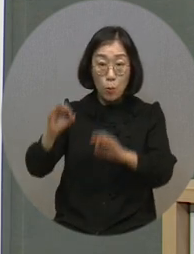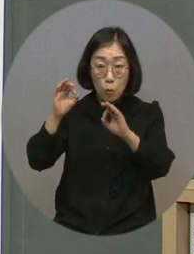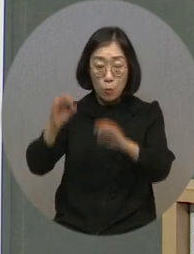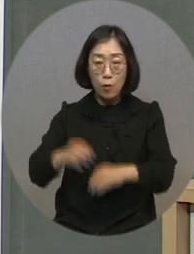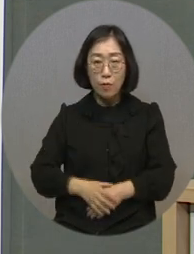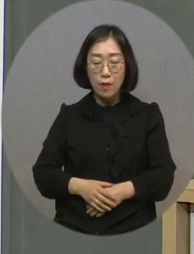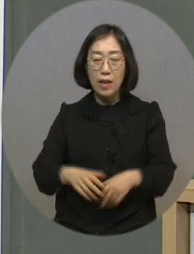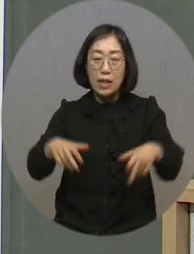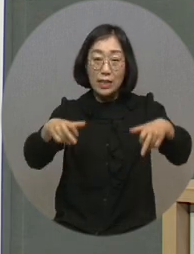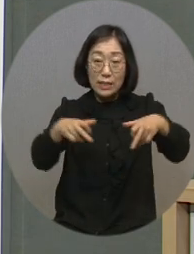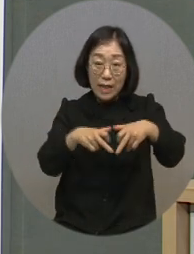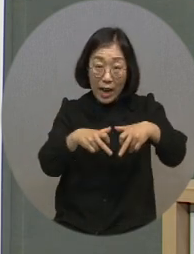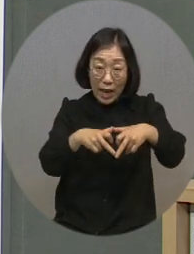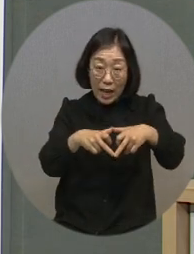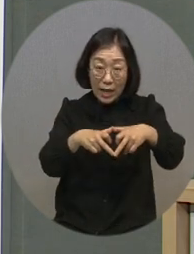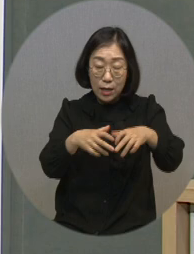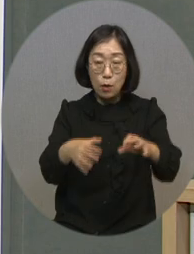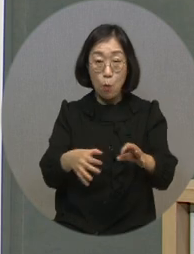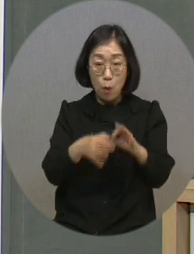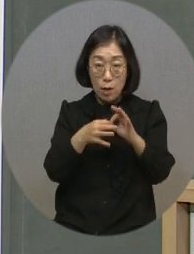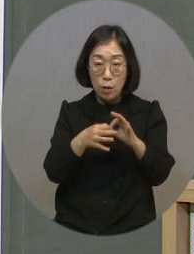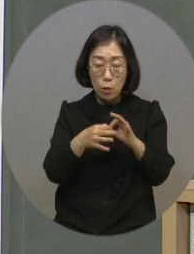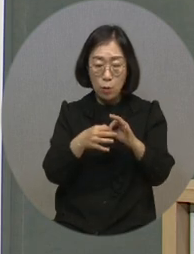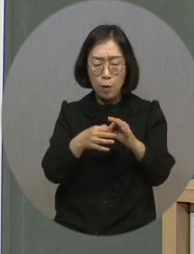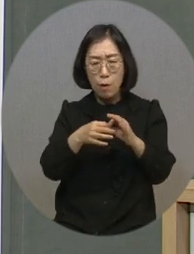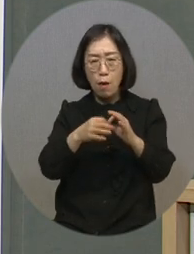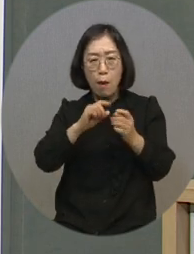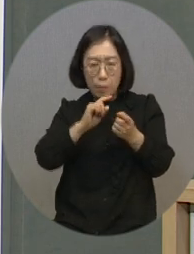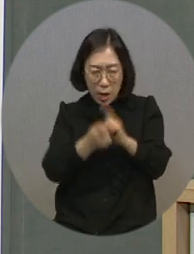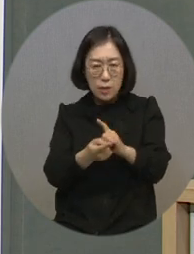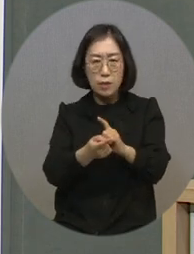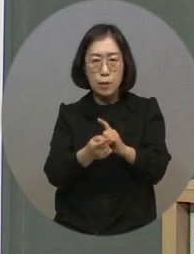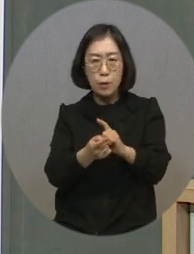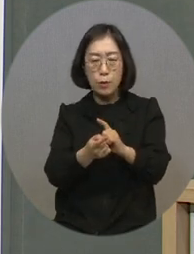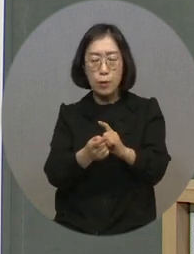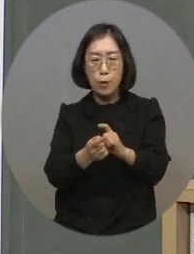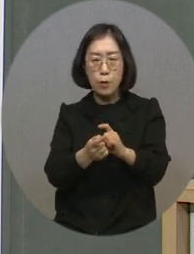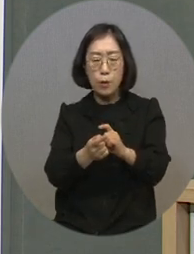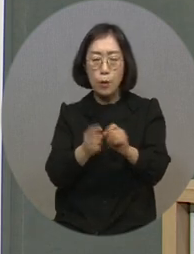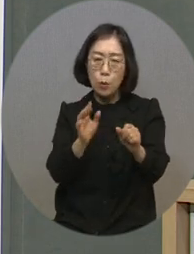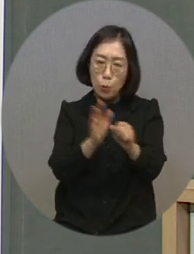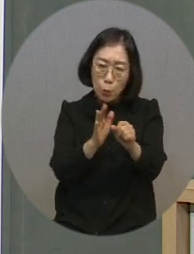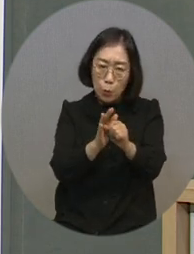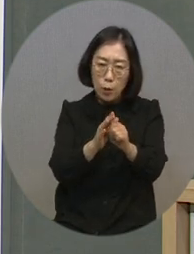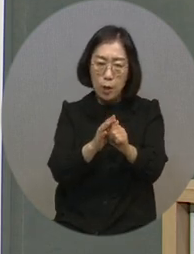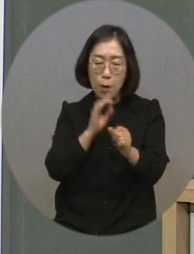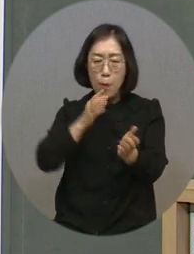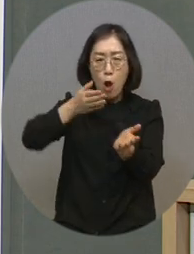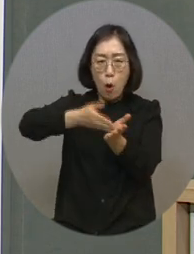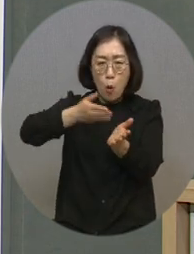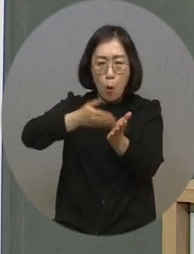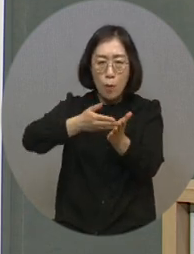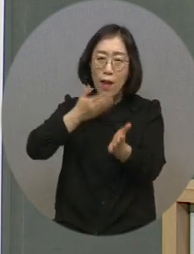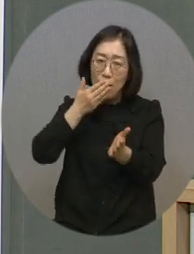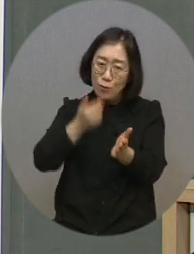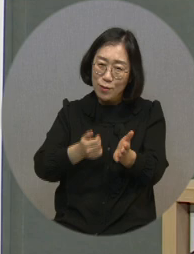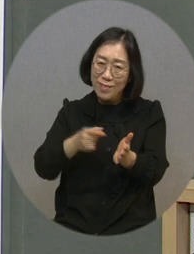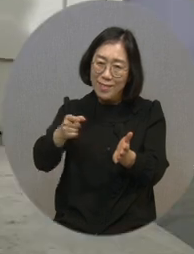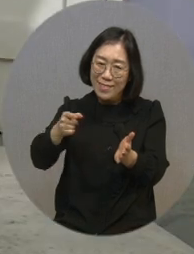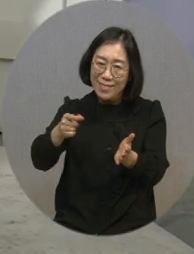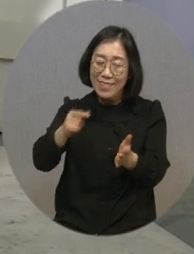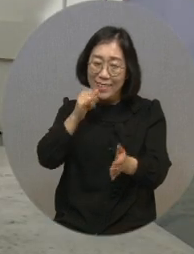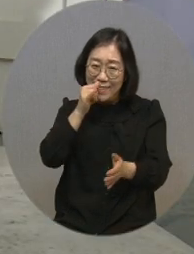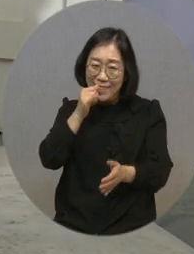그 장애인들을 대변하실 수 있는 여러 가지 그 변론의 여지가 많다.